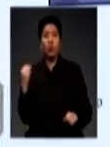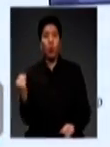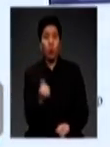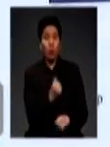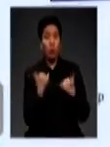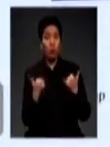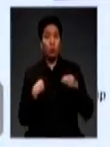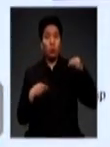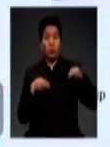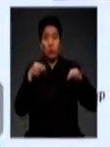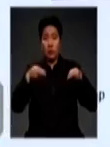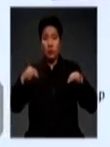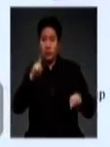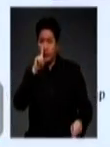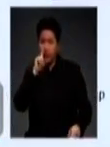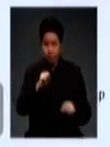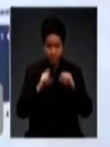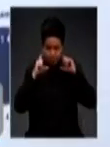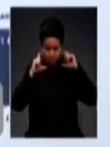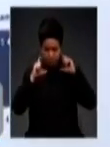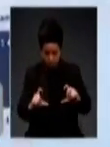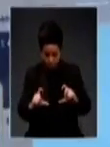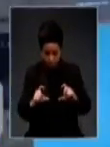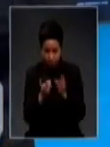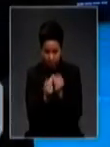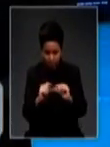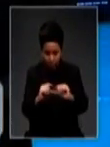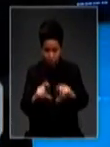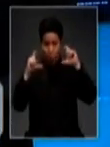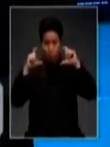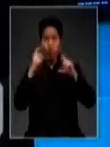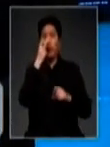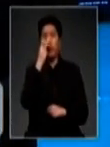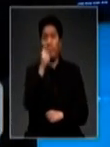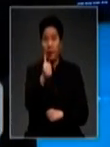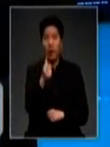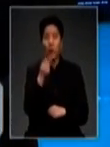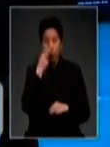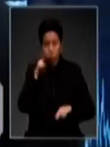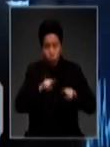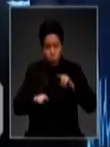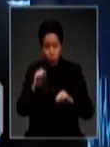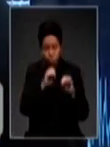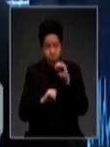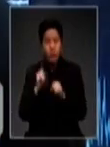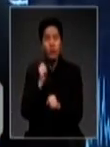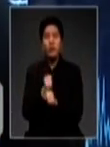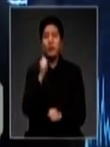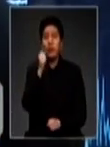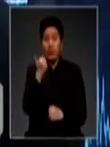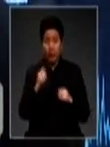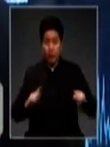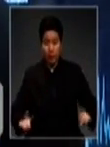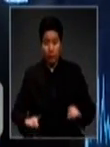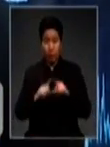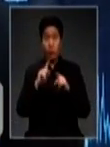วนี้กล้องของเราสามารถจับทะเบียนรถยนต์ได้แล้วนะครับเพราะนั้นสามารถดูแลความปลอดภัยได้ดีขึ้นมากเลยสิ่งสำคัญที่กระทรวงดิจิ